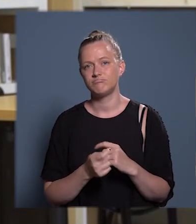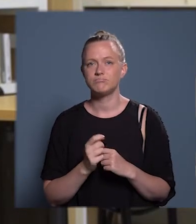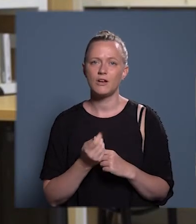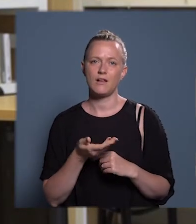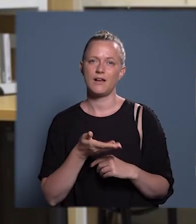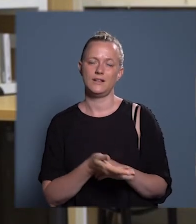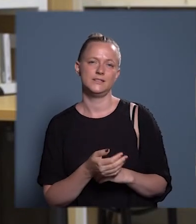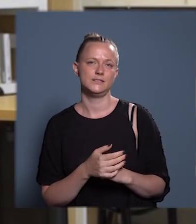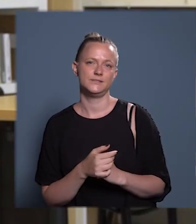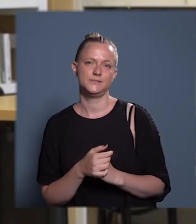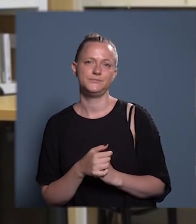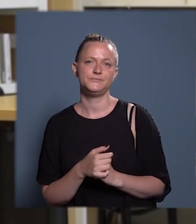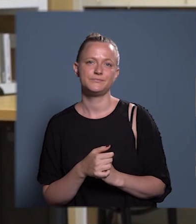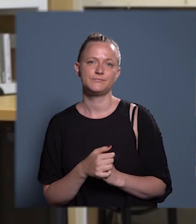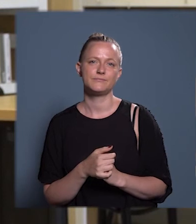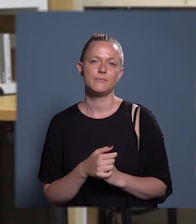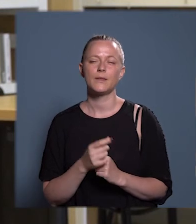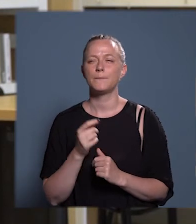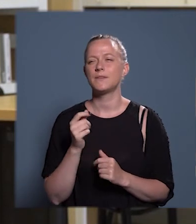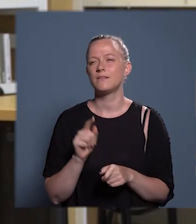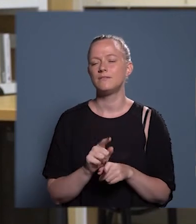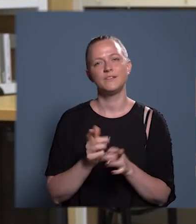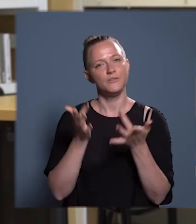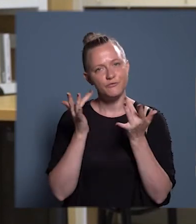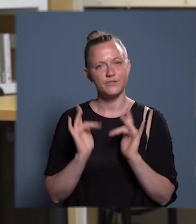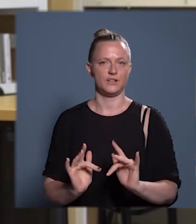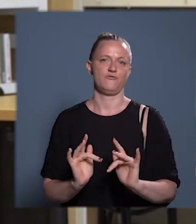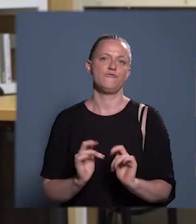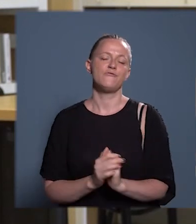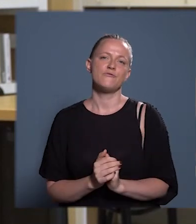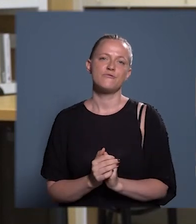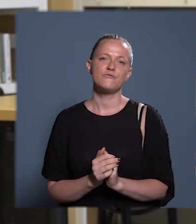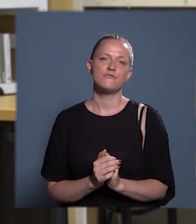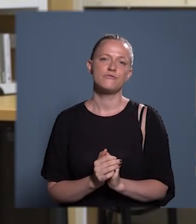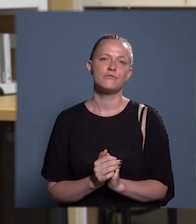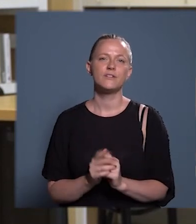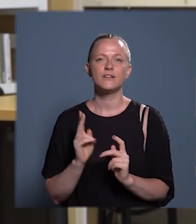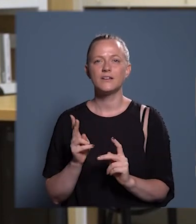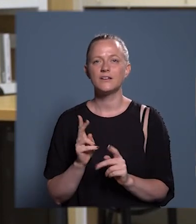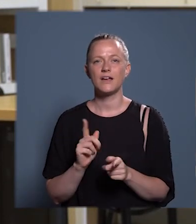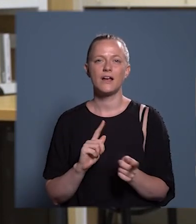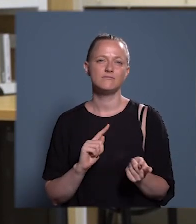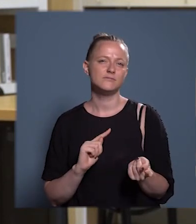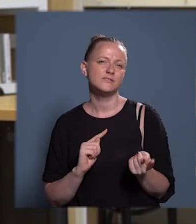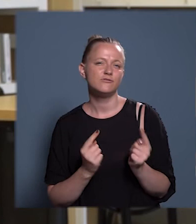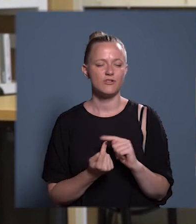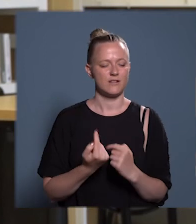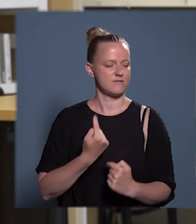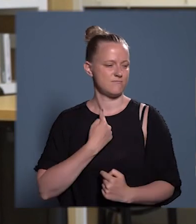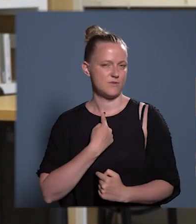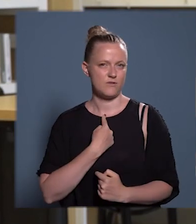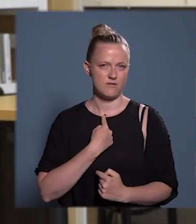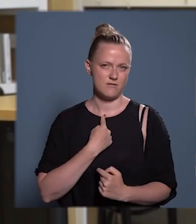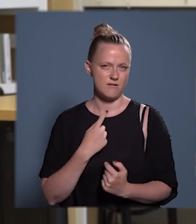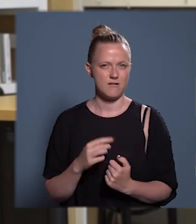találni a kicsit ilyen frissen, hogy ki kéne cselezni magamat,